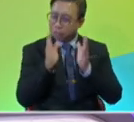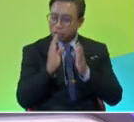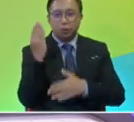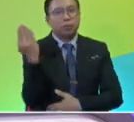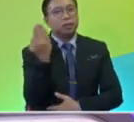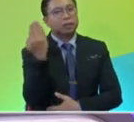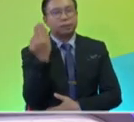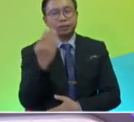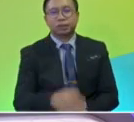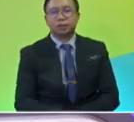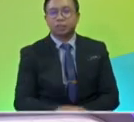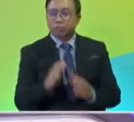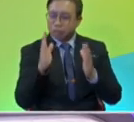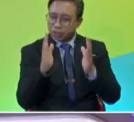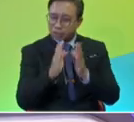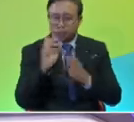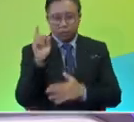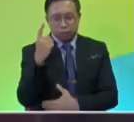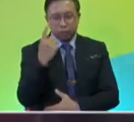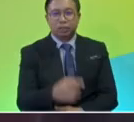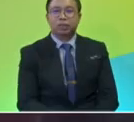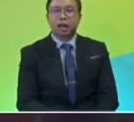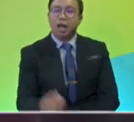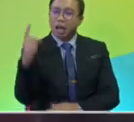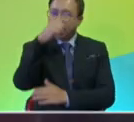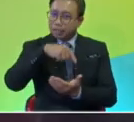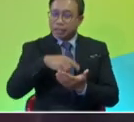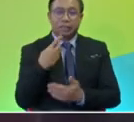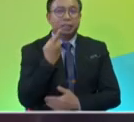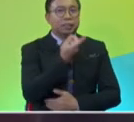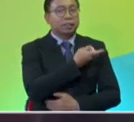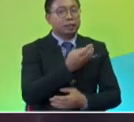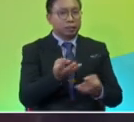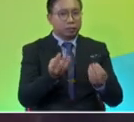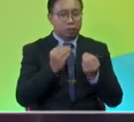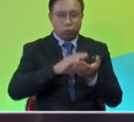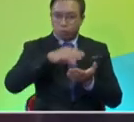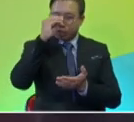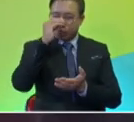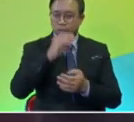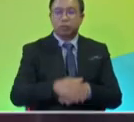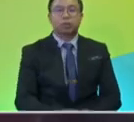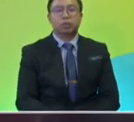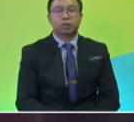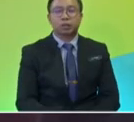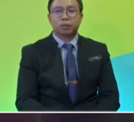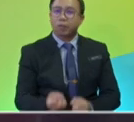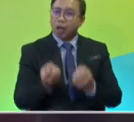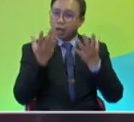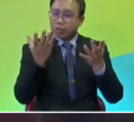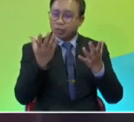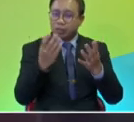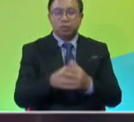perkurusi ni adalah yang kecil-kecil sahaja jadi hari in kita nak belajar beberapalah seberapa banyak yang kita boleh